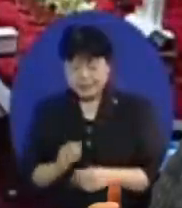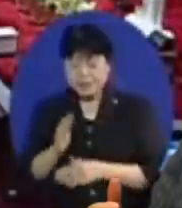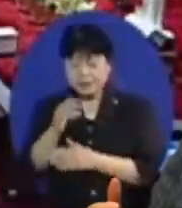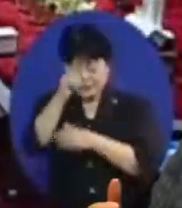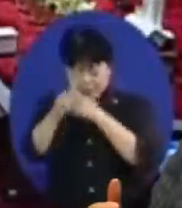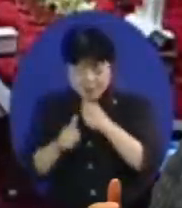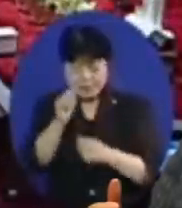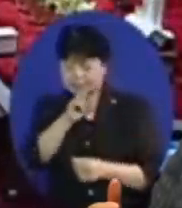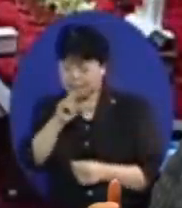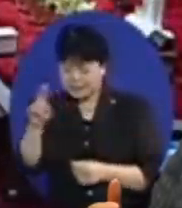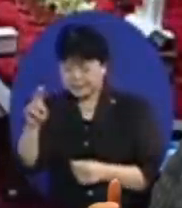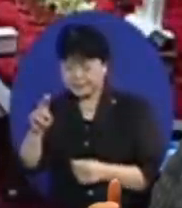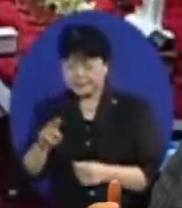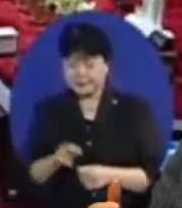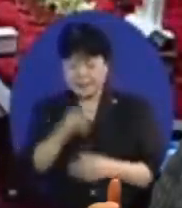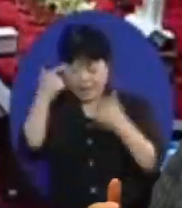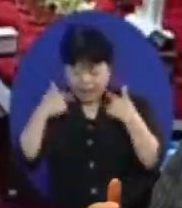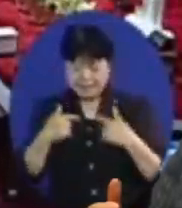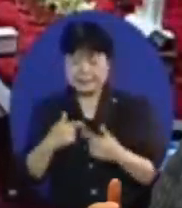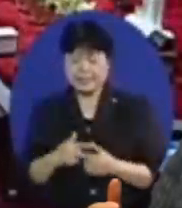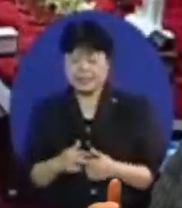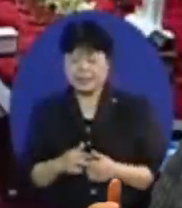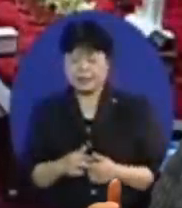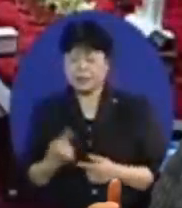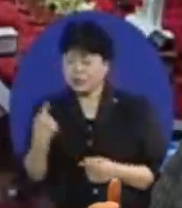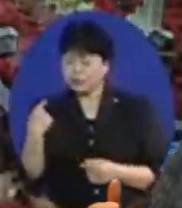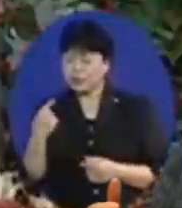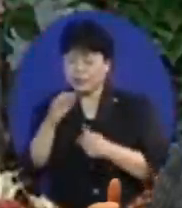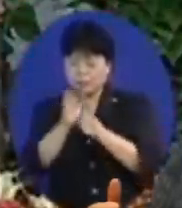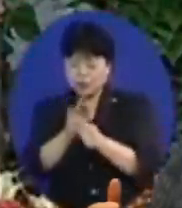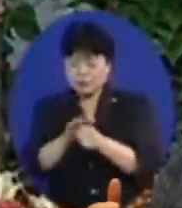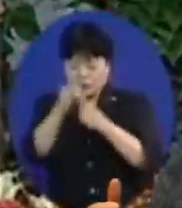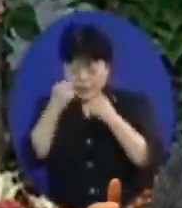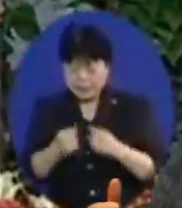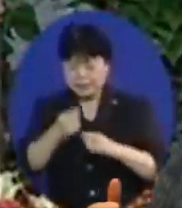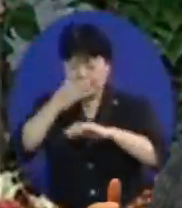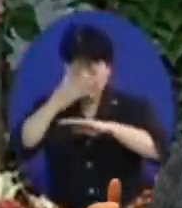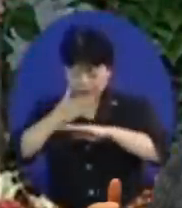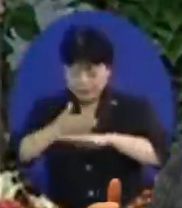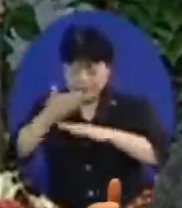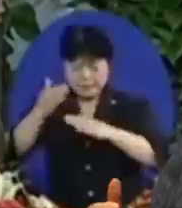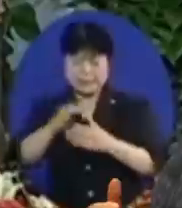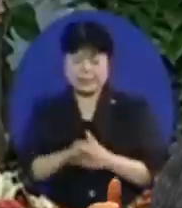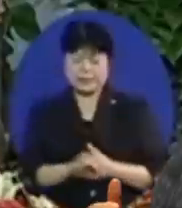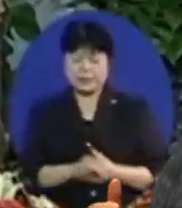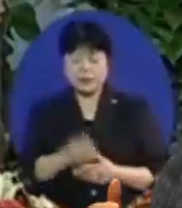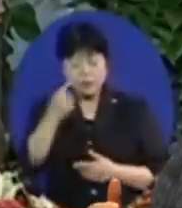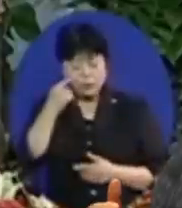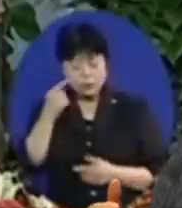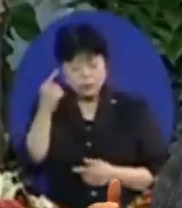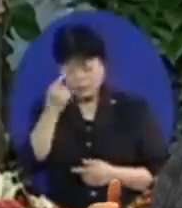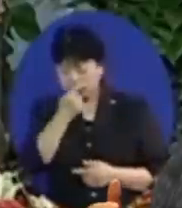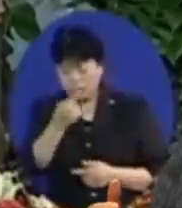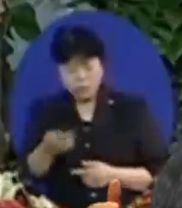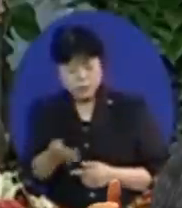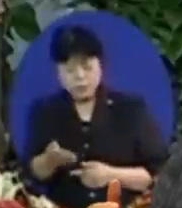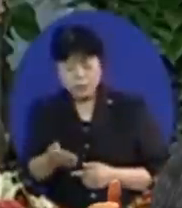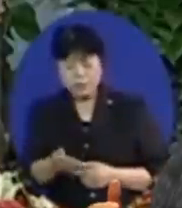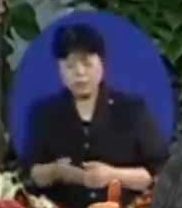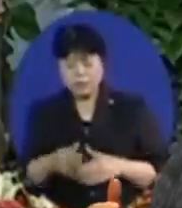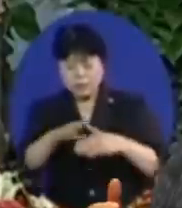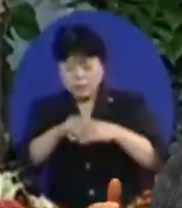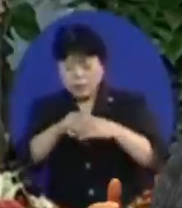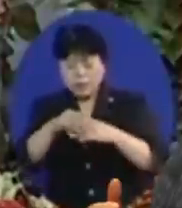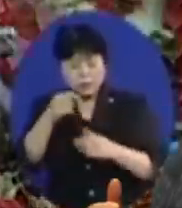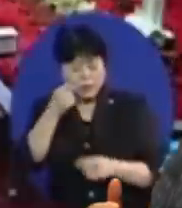우리 아버지 하나님, 항상 우리 뒤에서 역사하시고 계심을 감사합니다. 우리 눈에는 안 보여도 우리 손으로